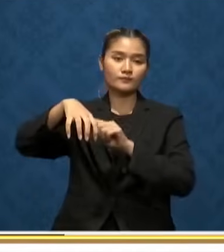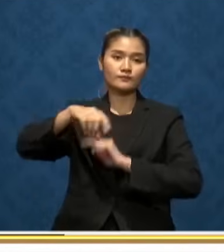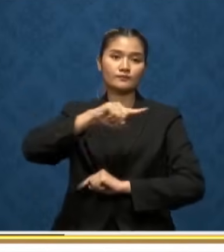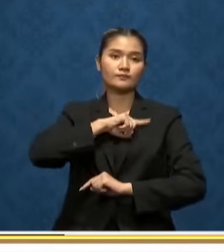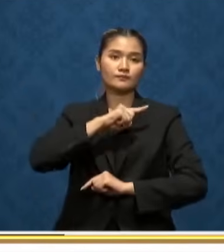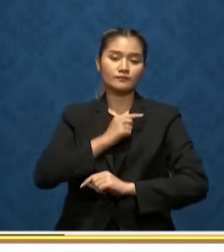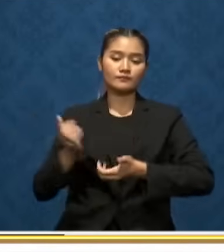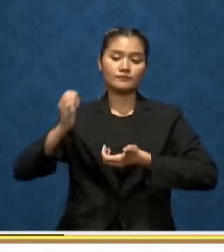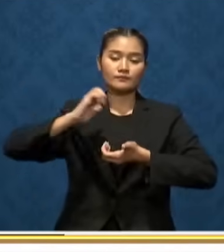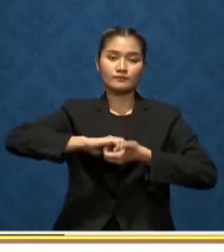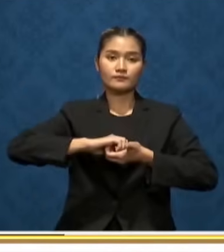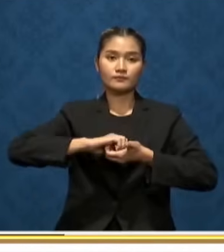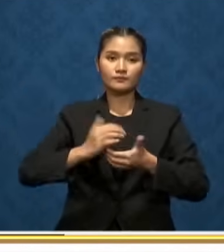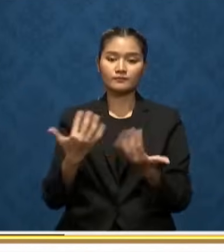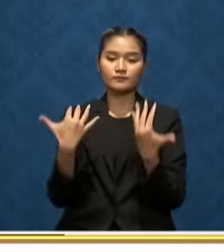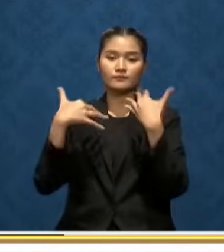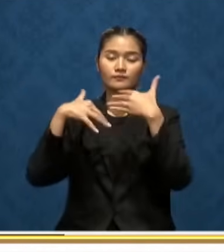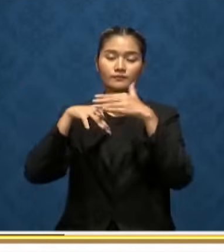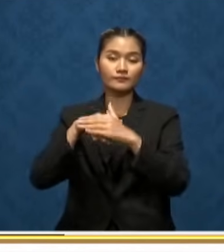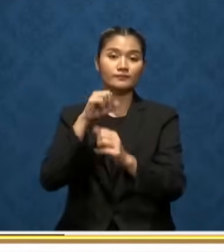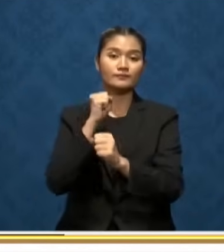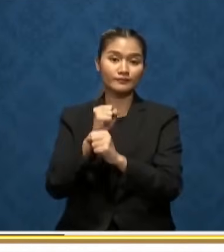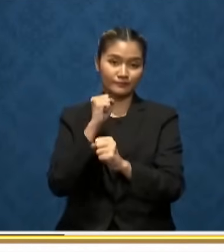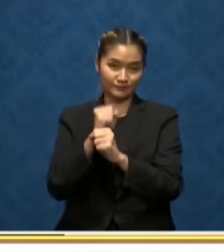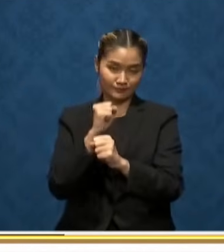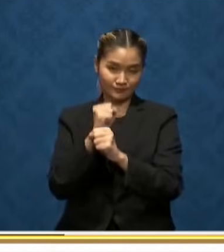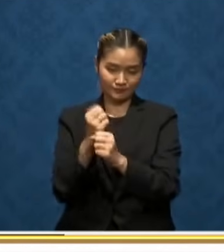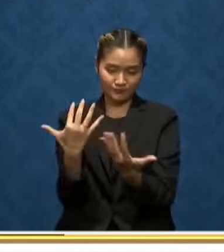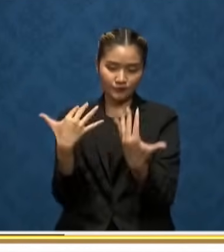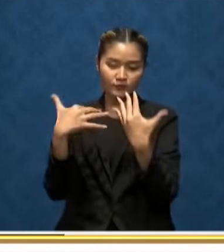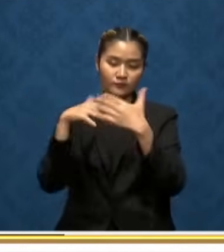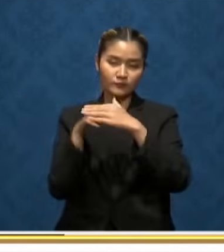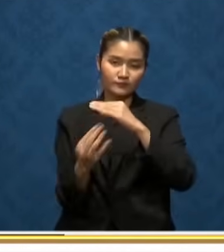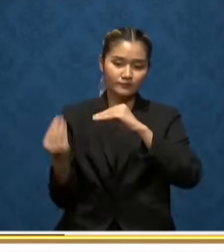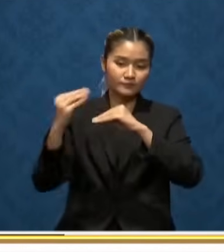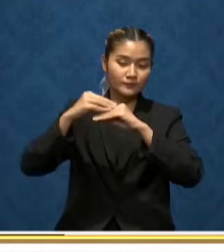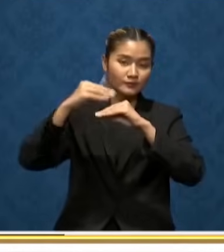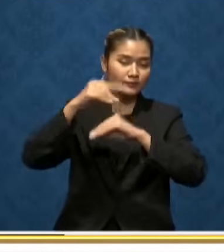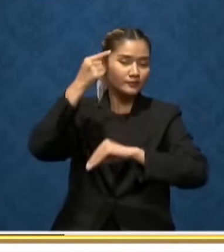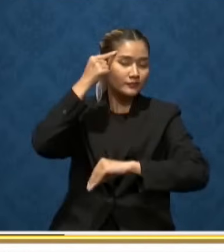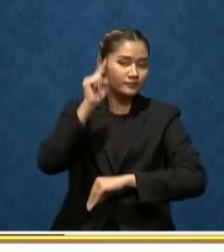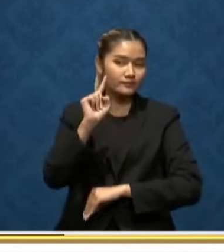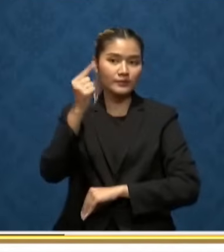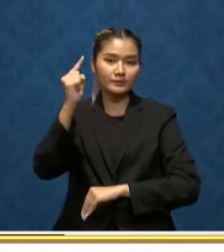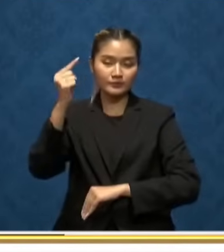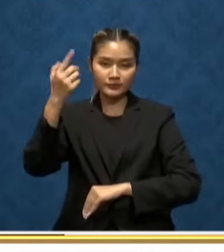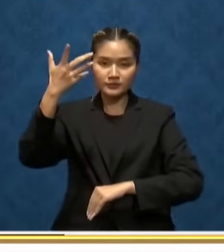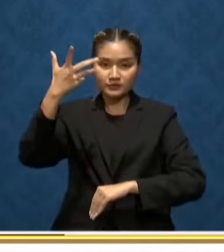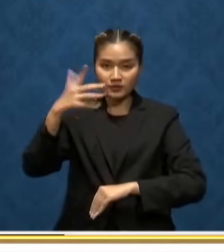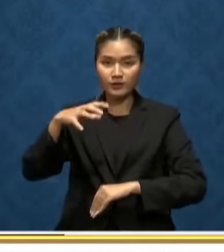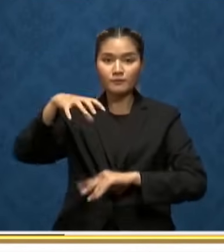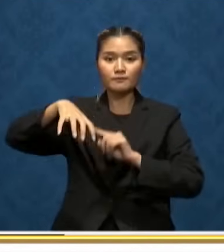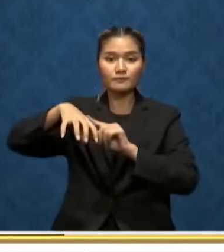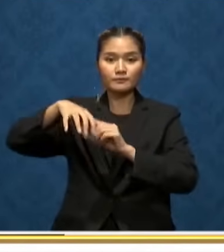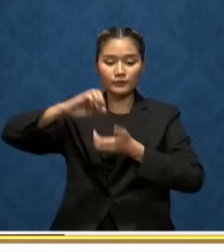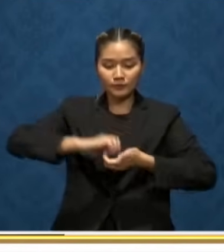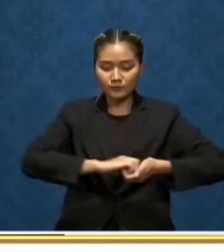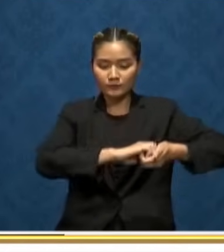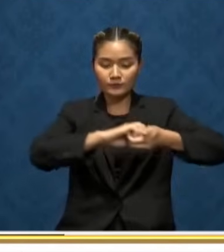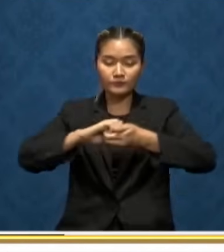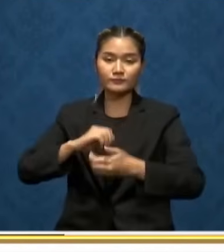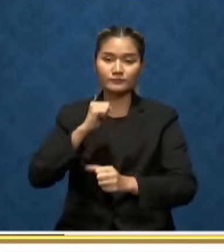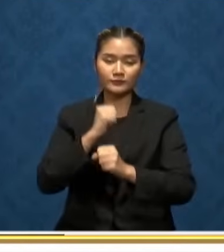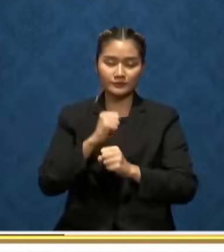กันในการทำงานเพราะเราอยากจะทำงานเพิ่มเติมจะได้มีองค์กรที่มาร่วมกันในการทำง